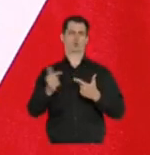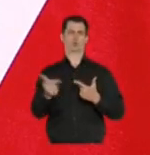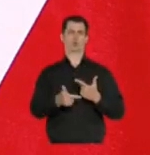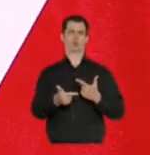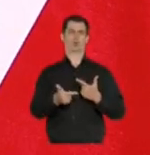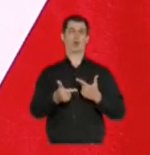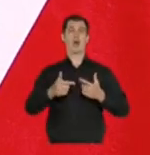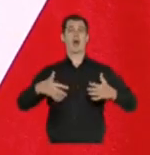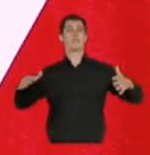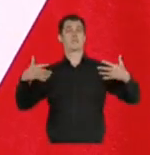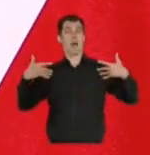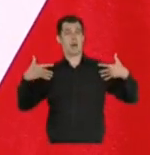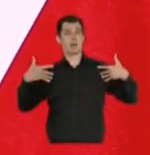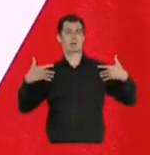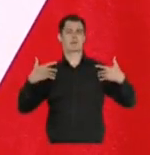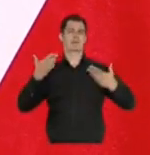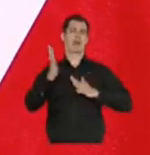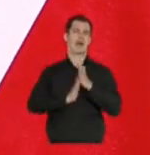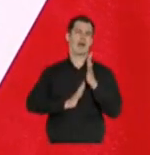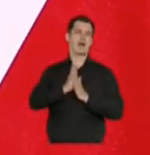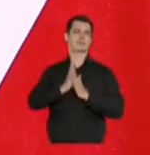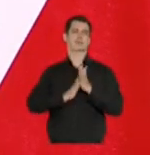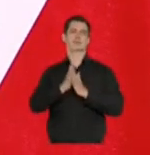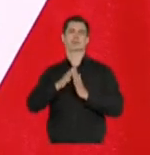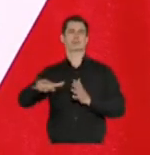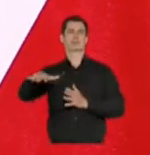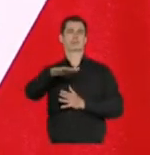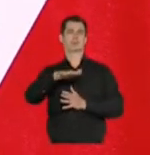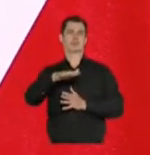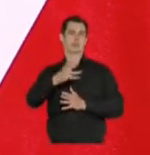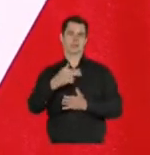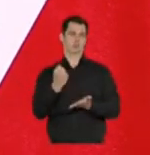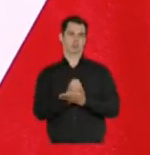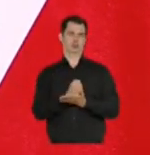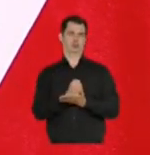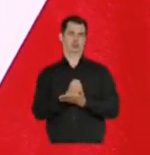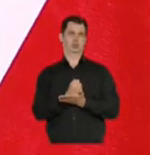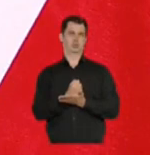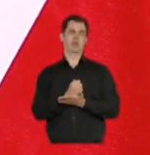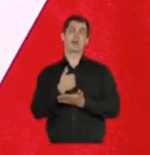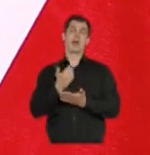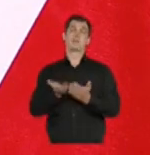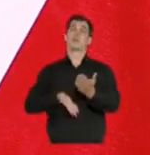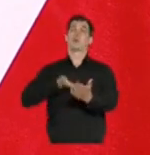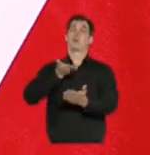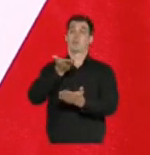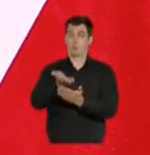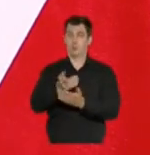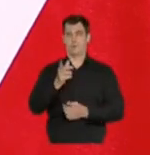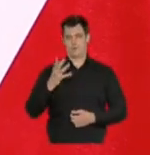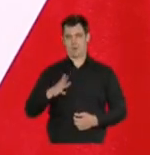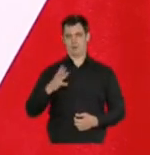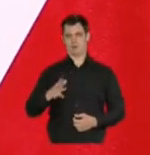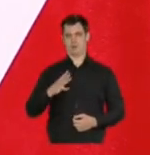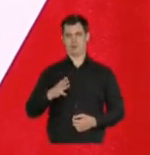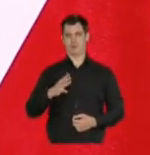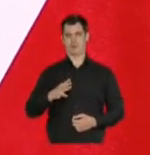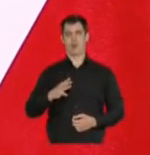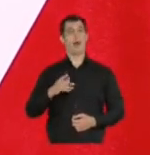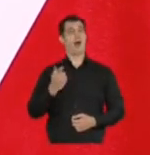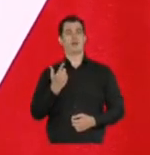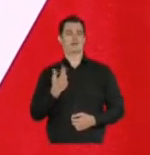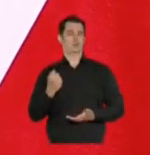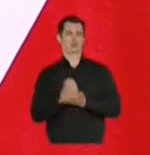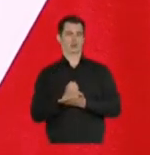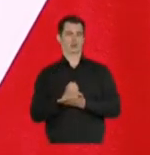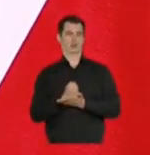Natomiast w parkach, w innych terenach zielonych, oczywiście sugerujemy, że ten obowiązek nie jest konieczny,